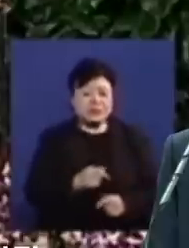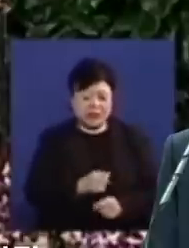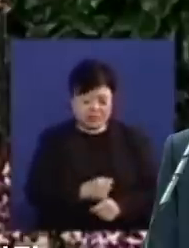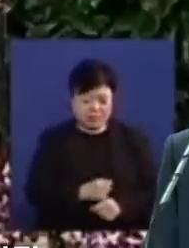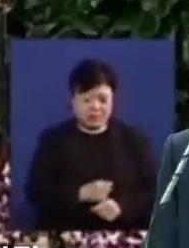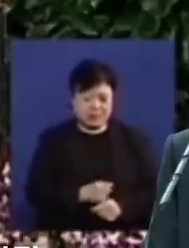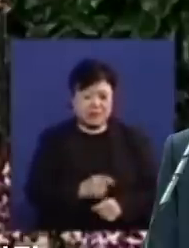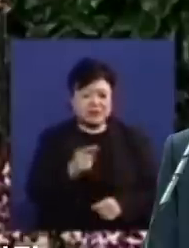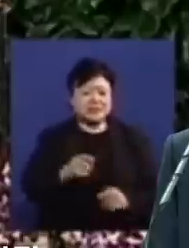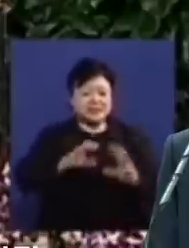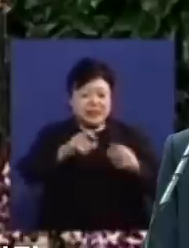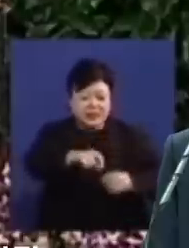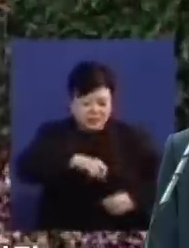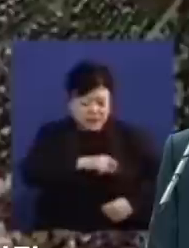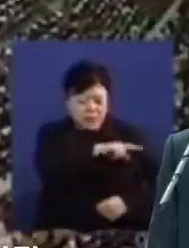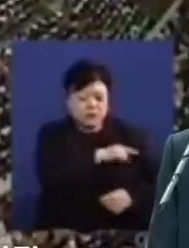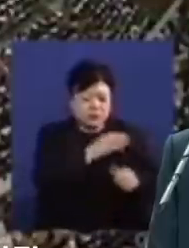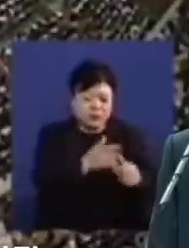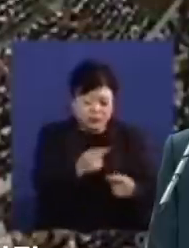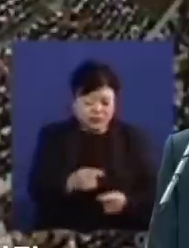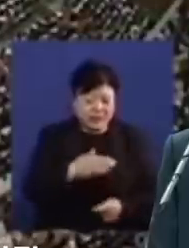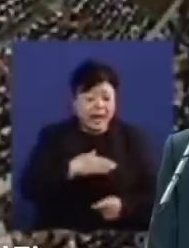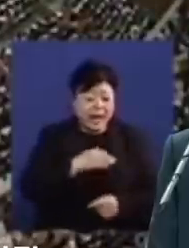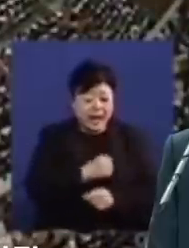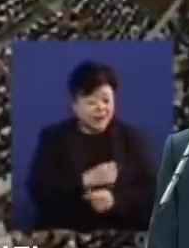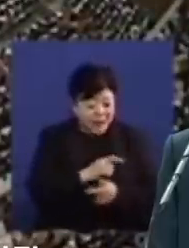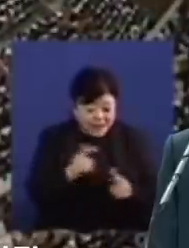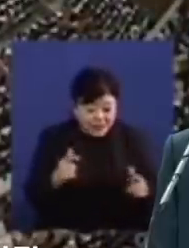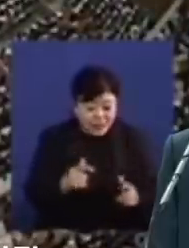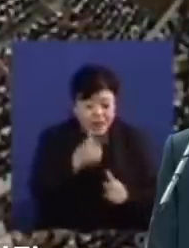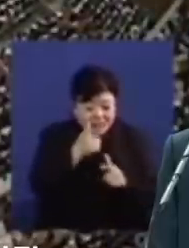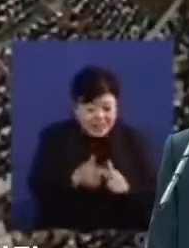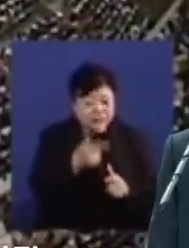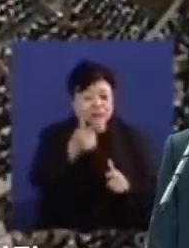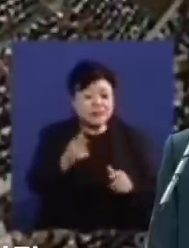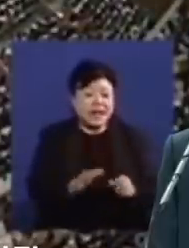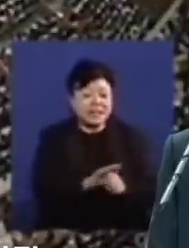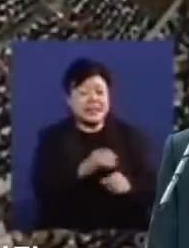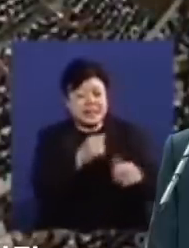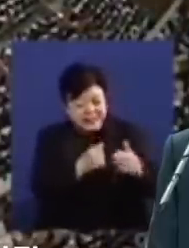구하는 것입니다. 내가 하는 것이 아닙니다. 예수님의 사랑